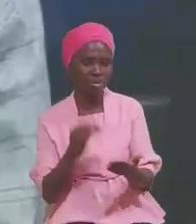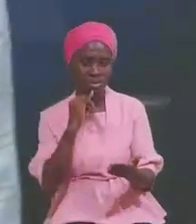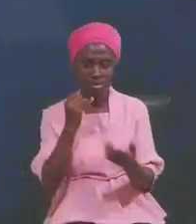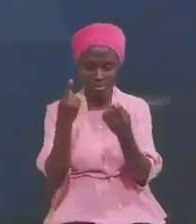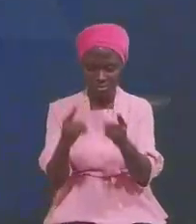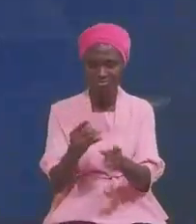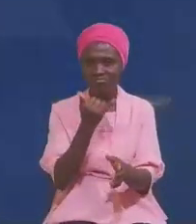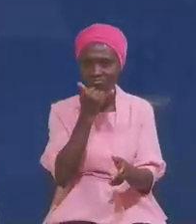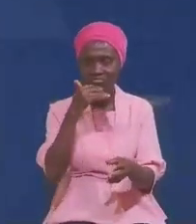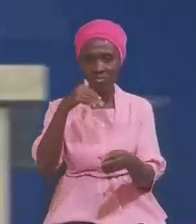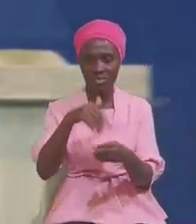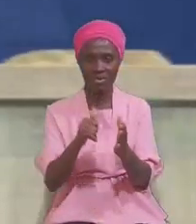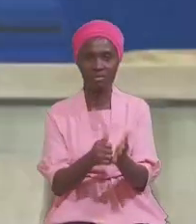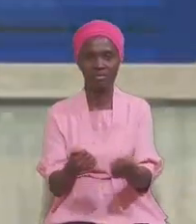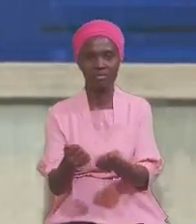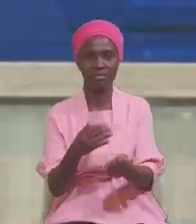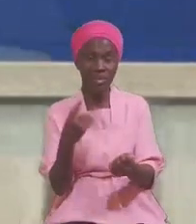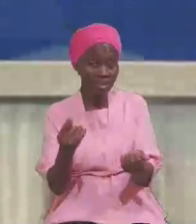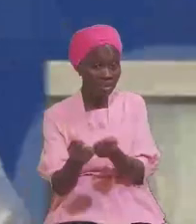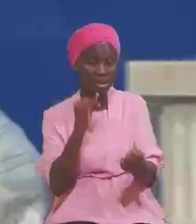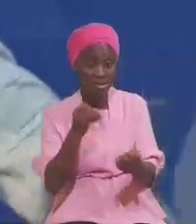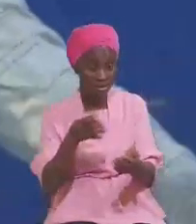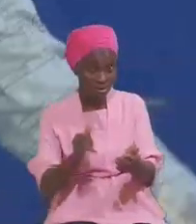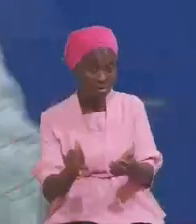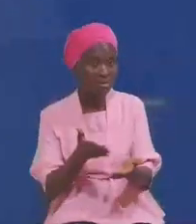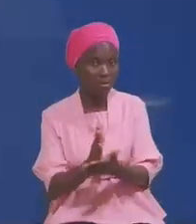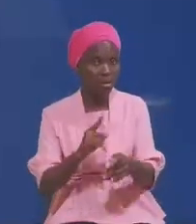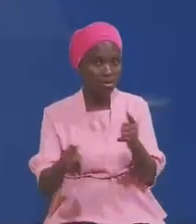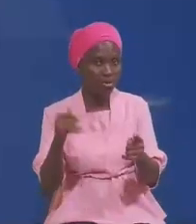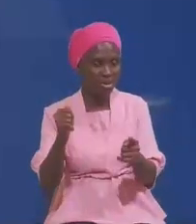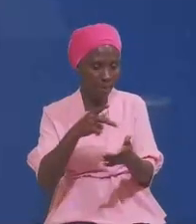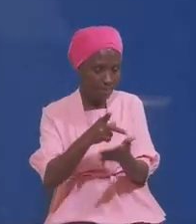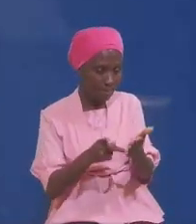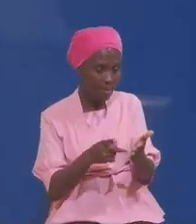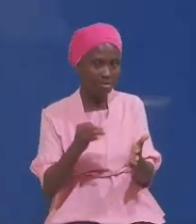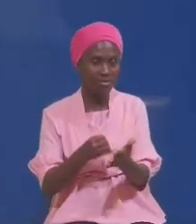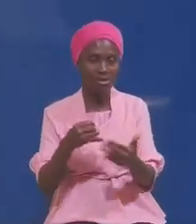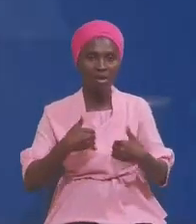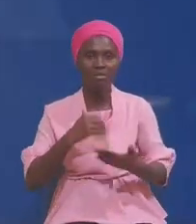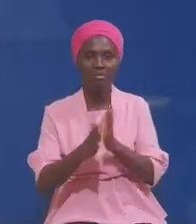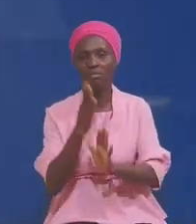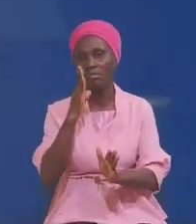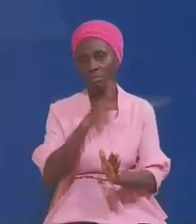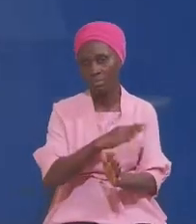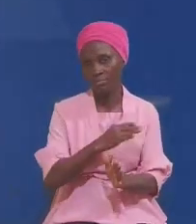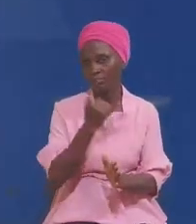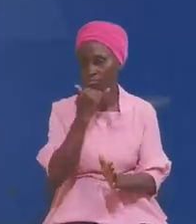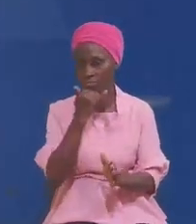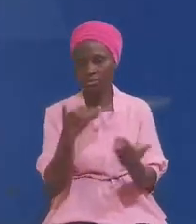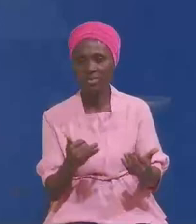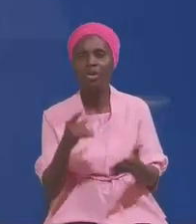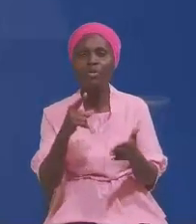panne. Oui, la voiture est toujours en état, mais il y a une partie qui est